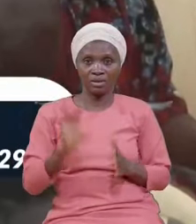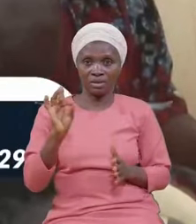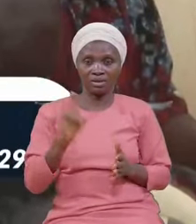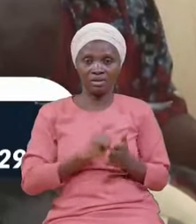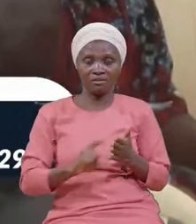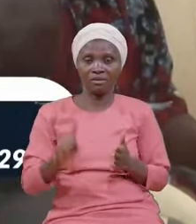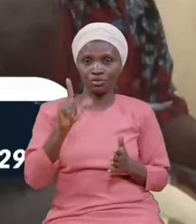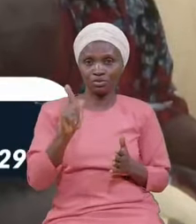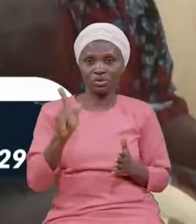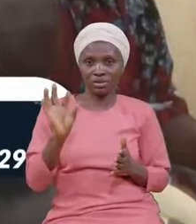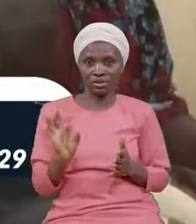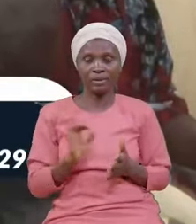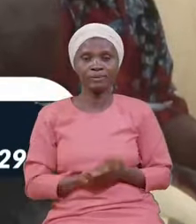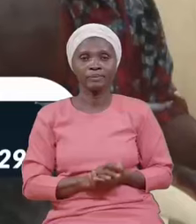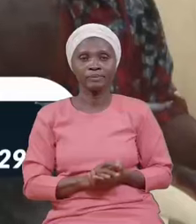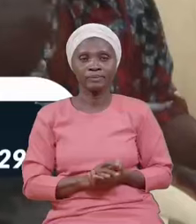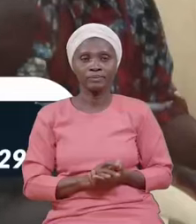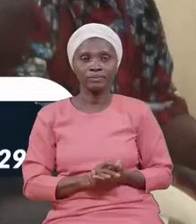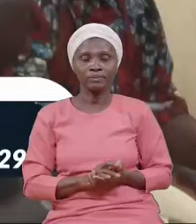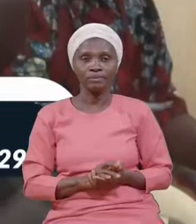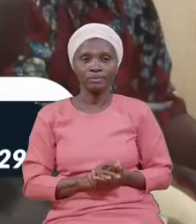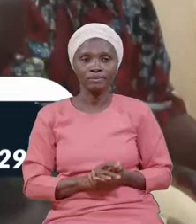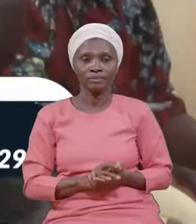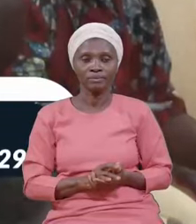verset 29. Romains 8, 29.